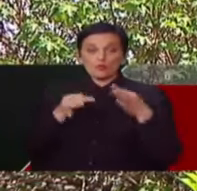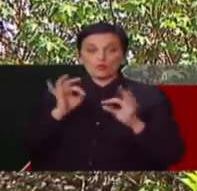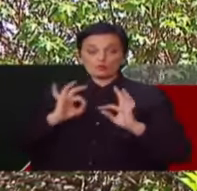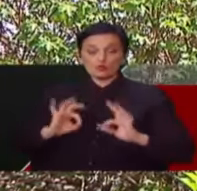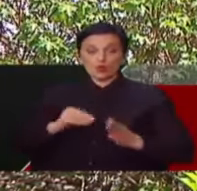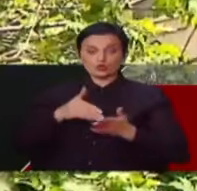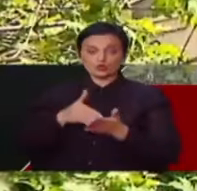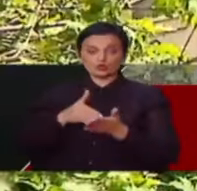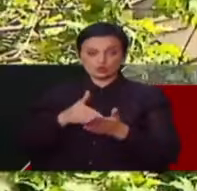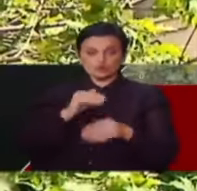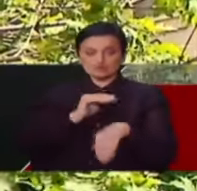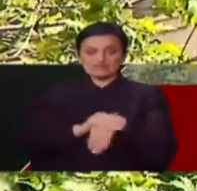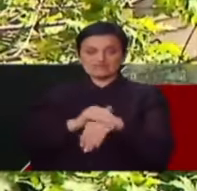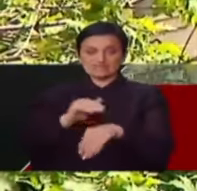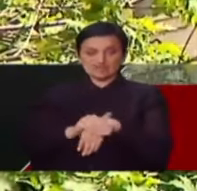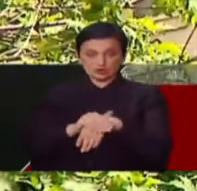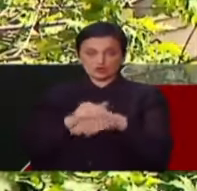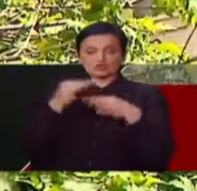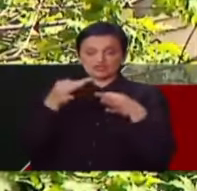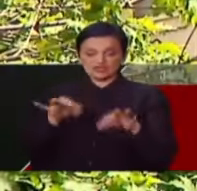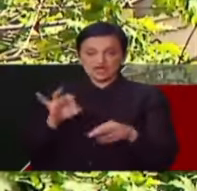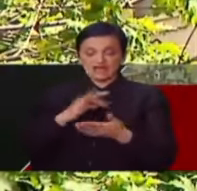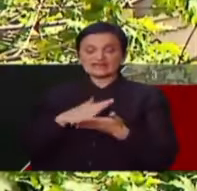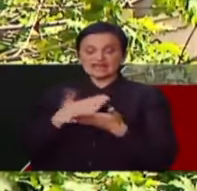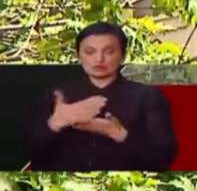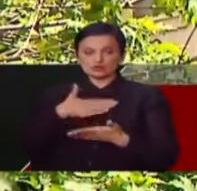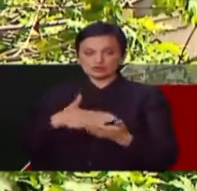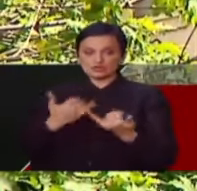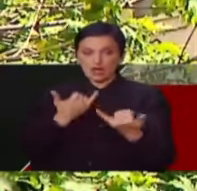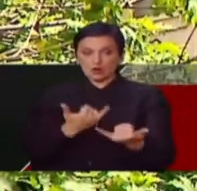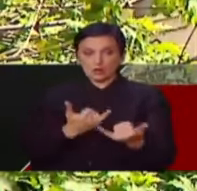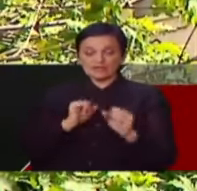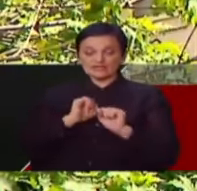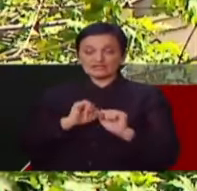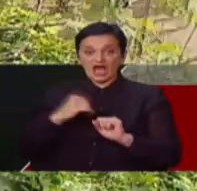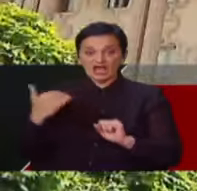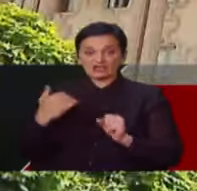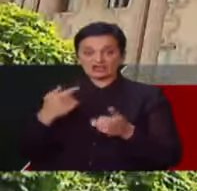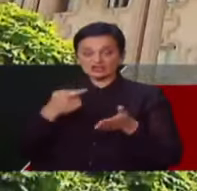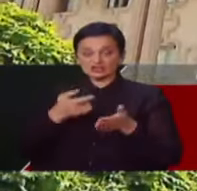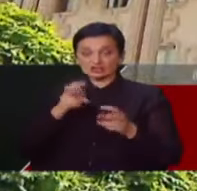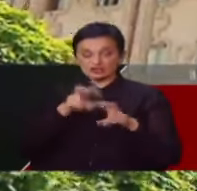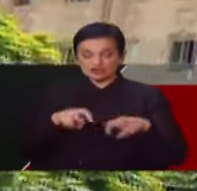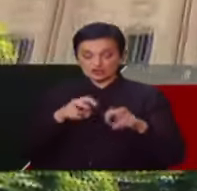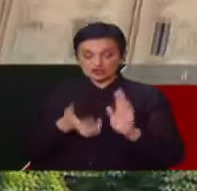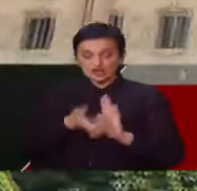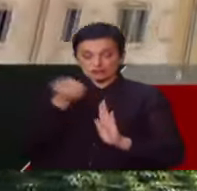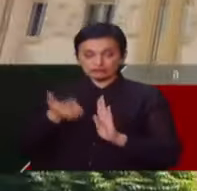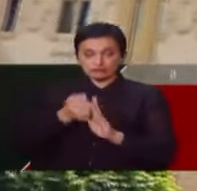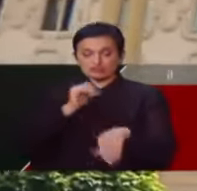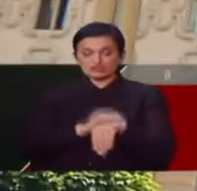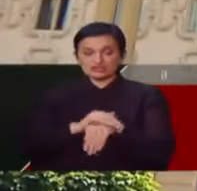прокуратурис шуамдгомлоба, мткеце булэбэбис дасашвэбобазе нацилобрив даакмакопилап. Дацвис мхарэ чхрэкис шэдэгад мопоагули, мткеце